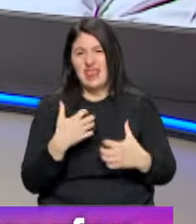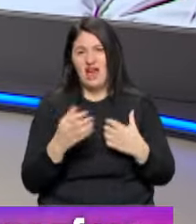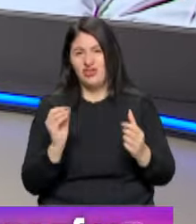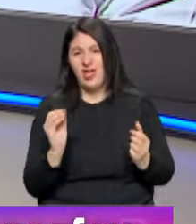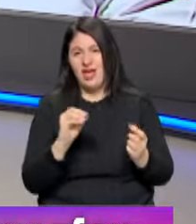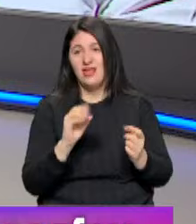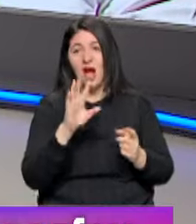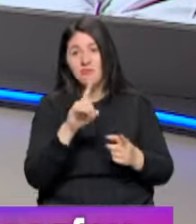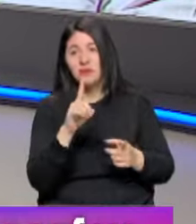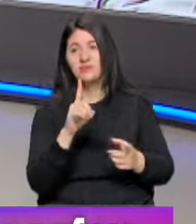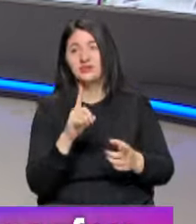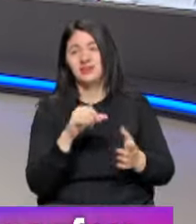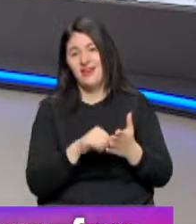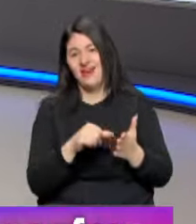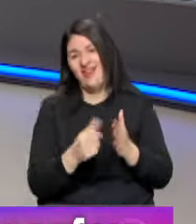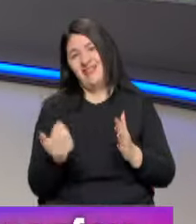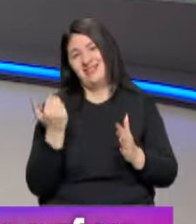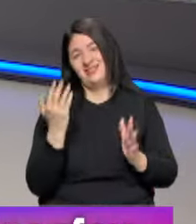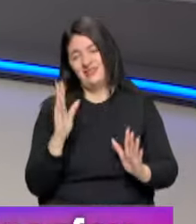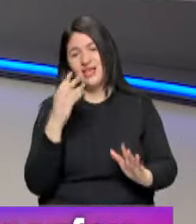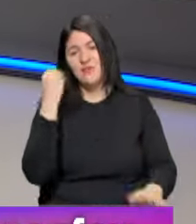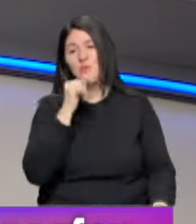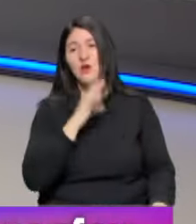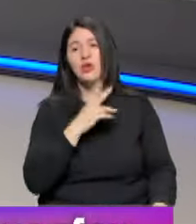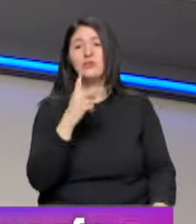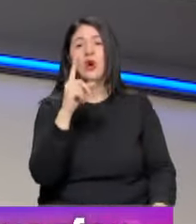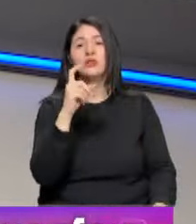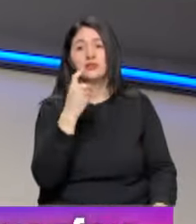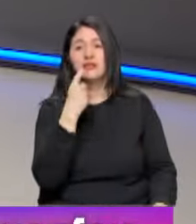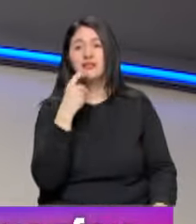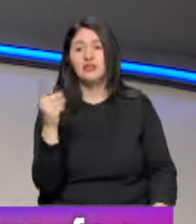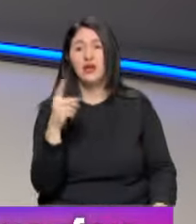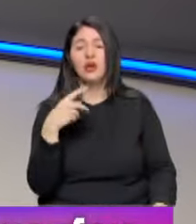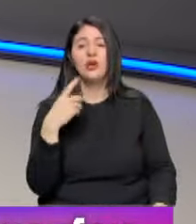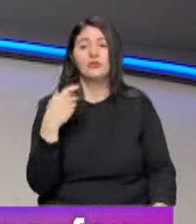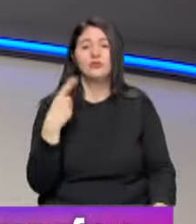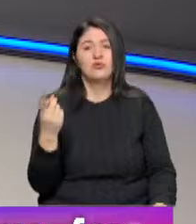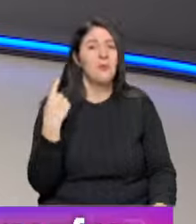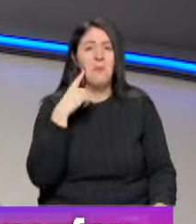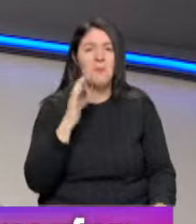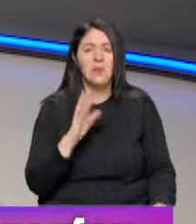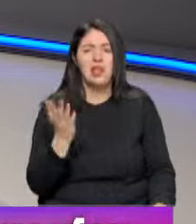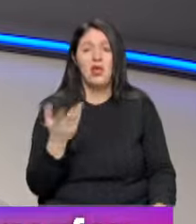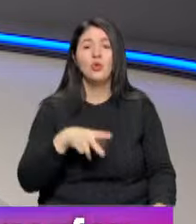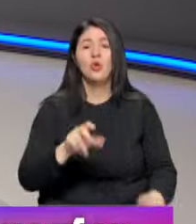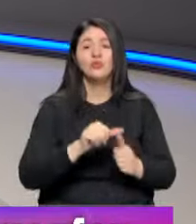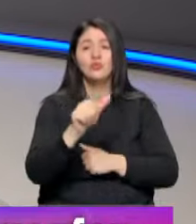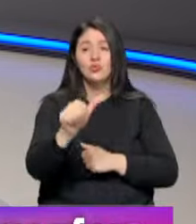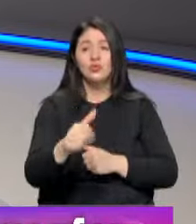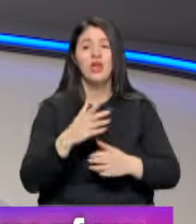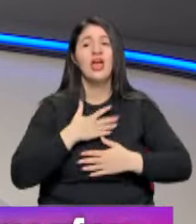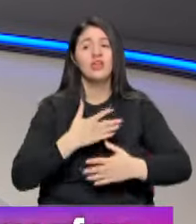ekledi ama bir tarih. Geçmiş dönemde Ekrem İmamoğlu 2019 yılında biz bunu zaten duymuştuk. Yolumuz